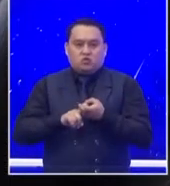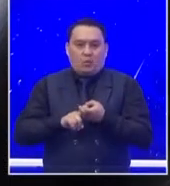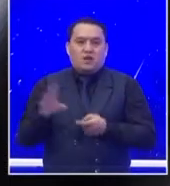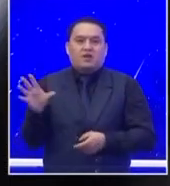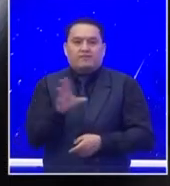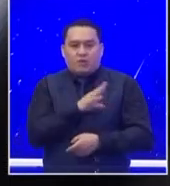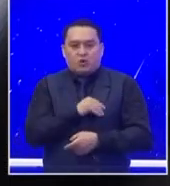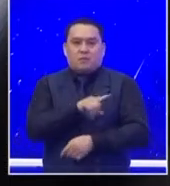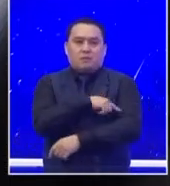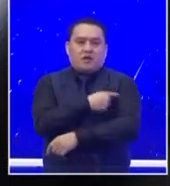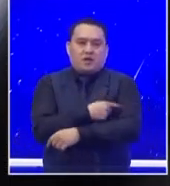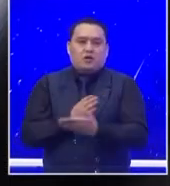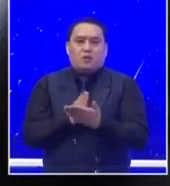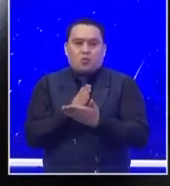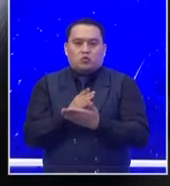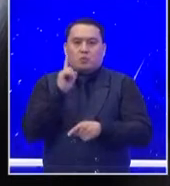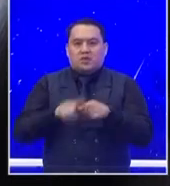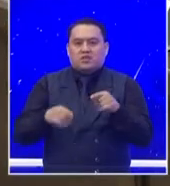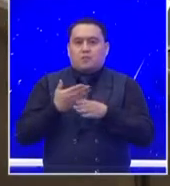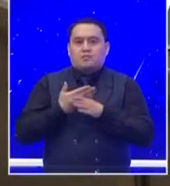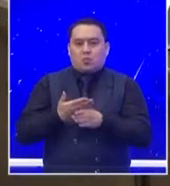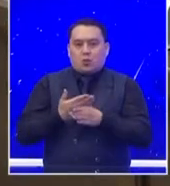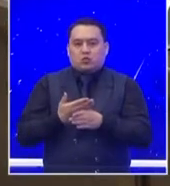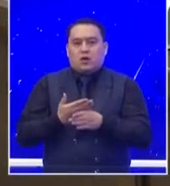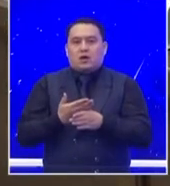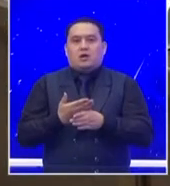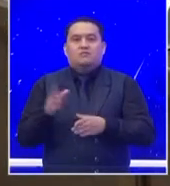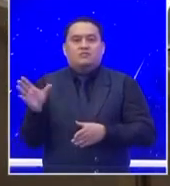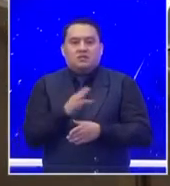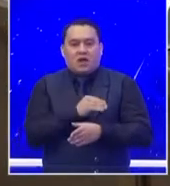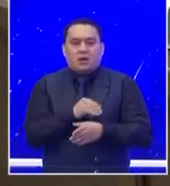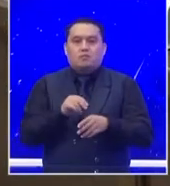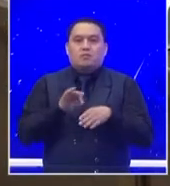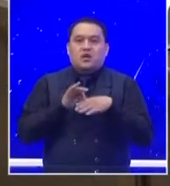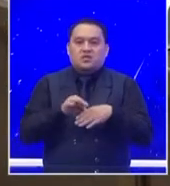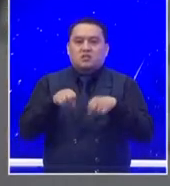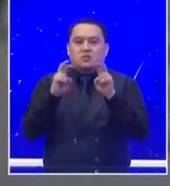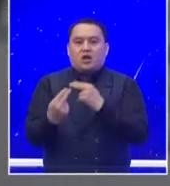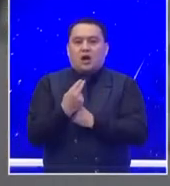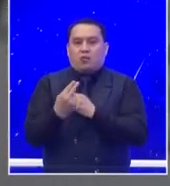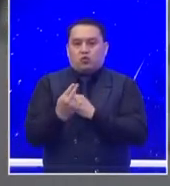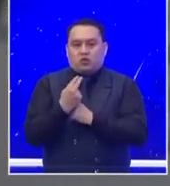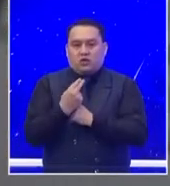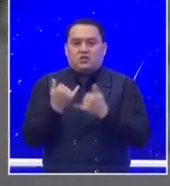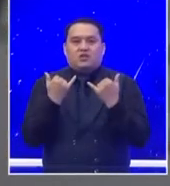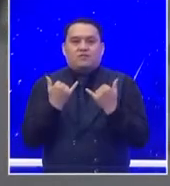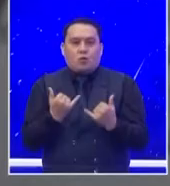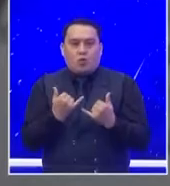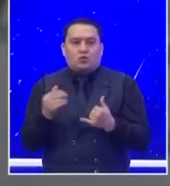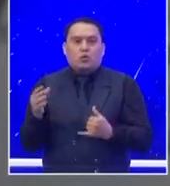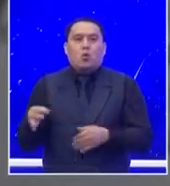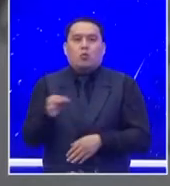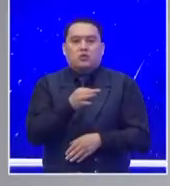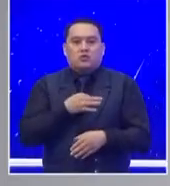инфекционисты, эпидемиологи, медработники скорой помощи и приемных покоев прошли специальное обучение. На сегодняшний день для